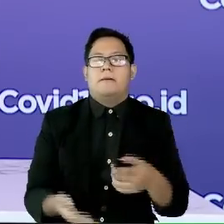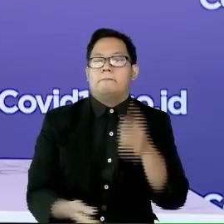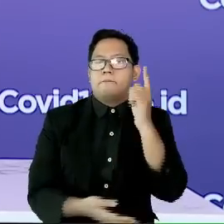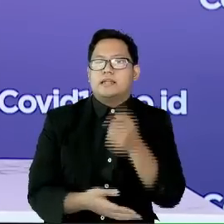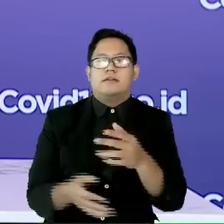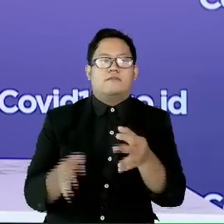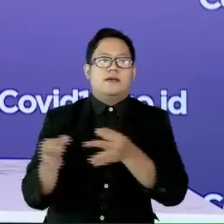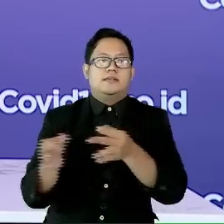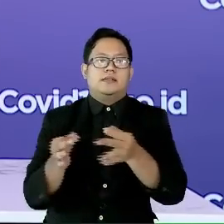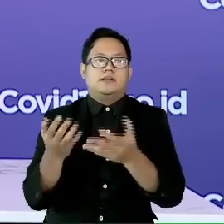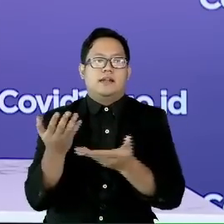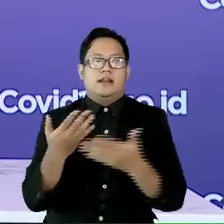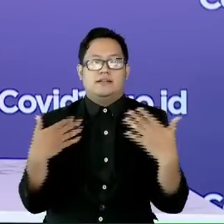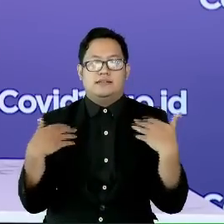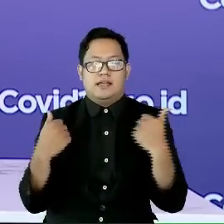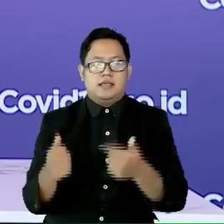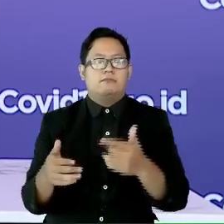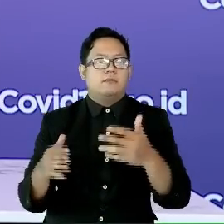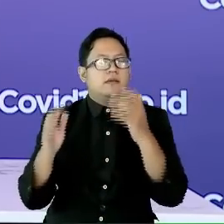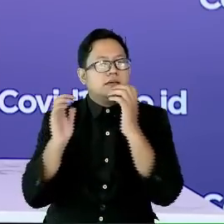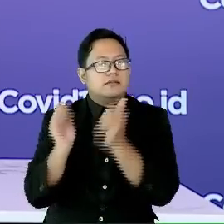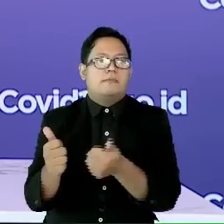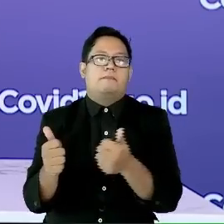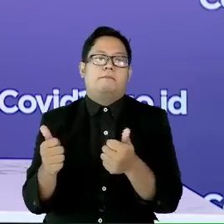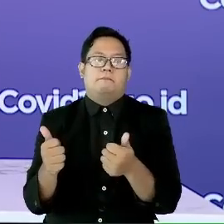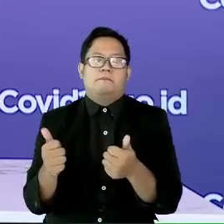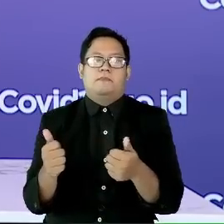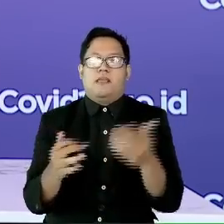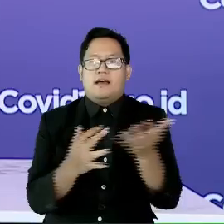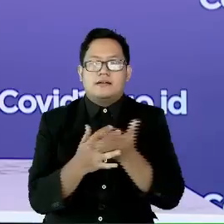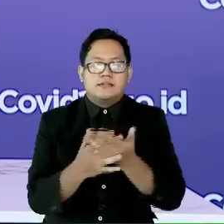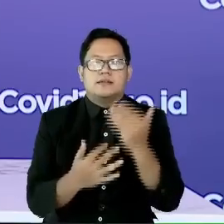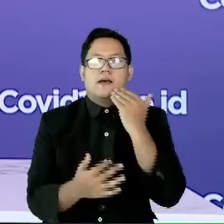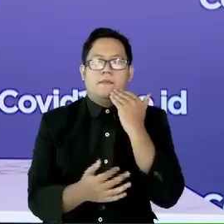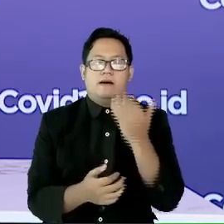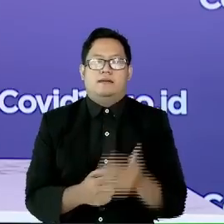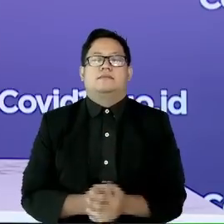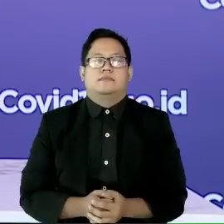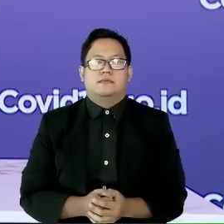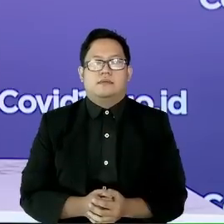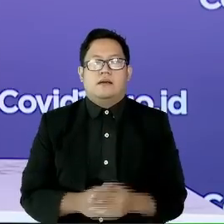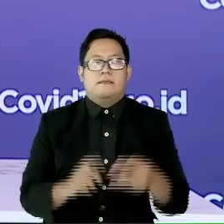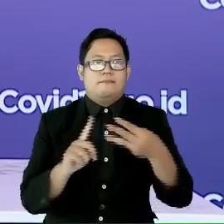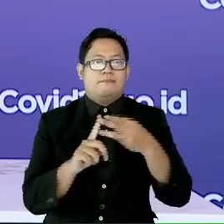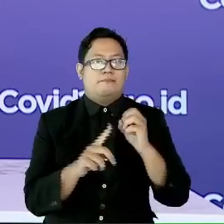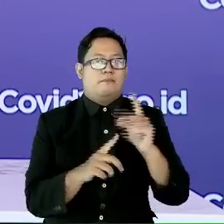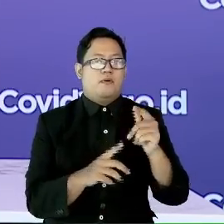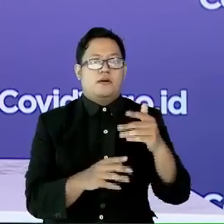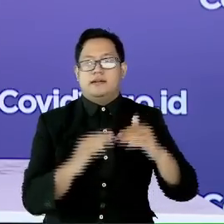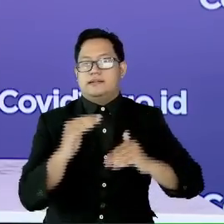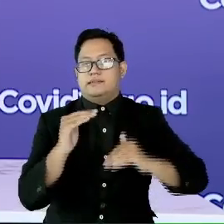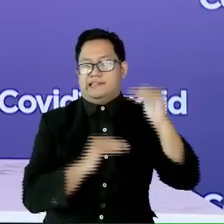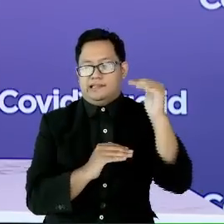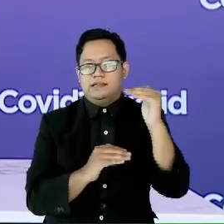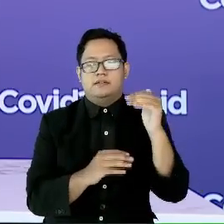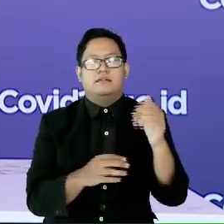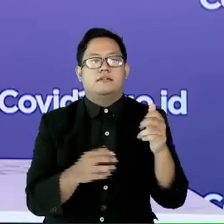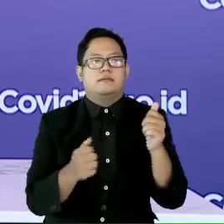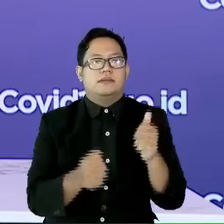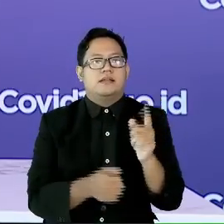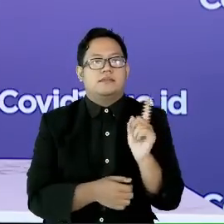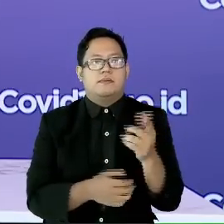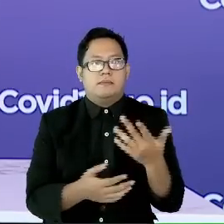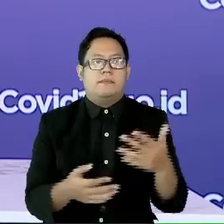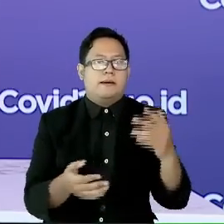fasilitas pelayanan kesehatan tersedia dengan baik dan mudah diakses. Bor yang masih tinggi juga dapat menyebabkan pasien